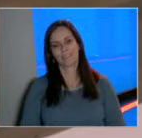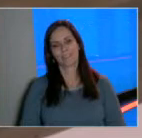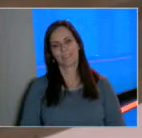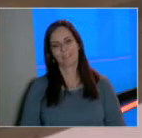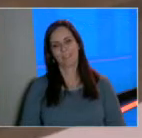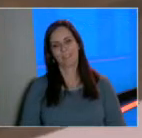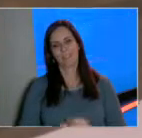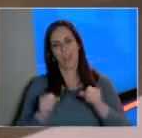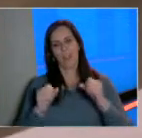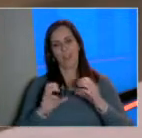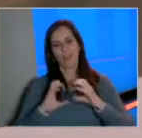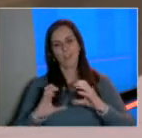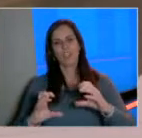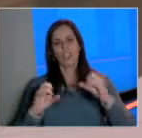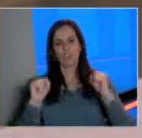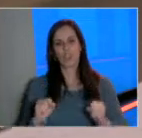התשתית.